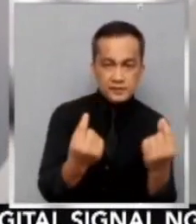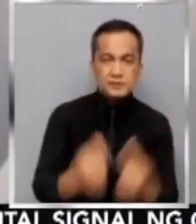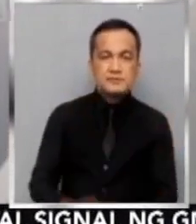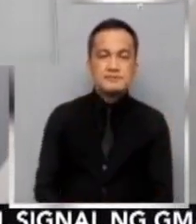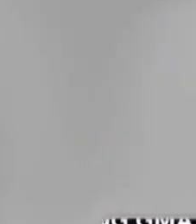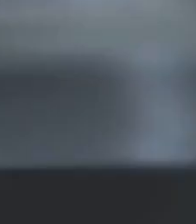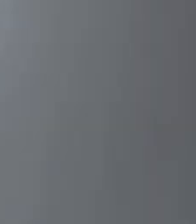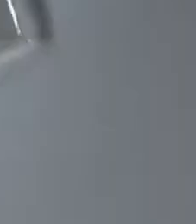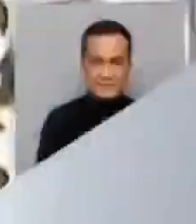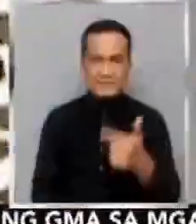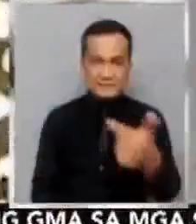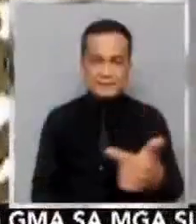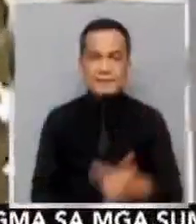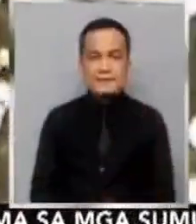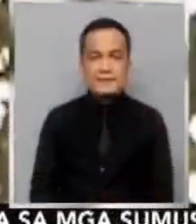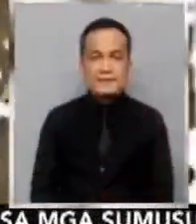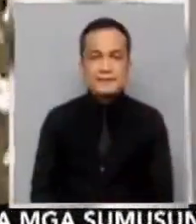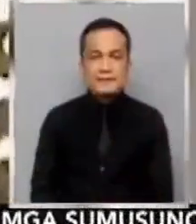Sandra Aguinaldo.